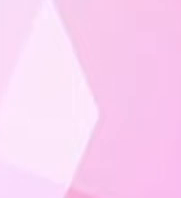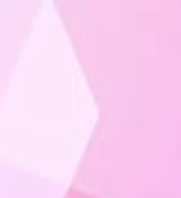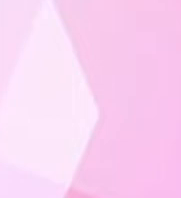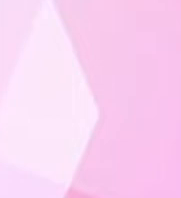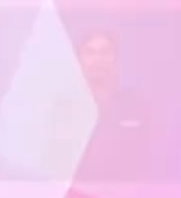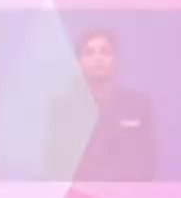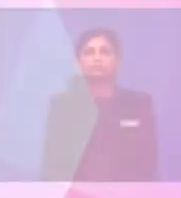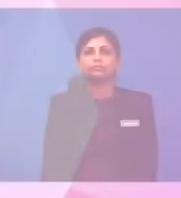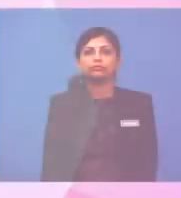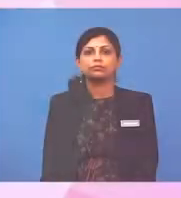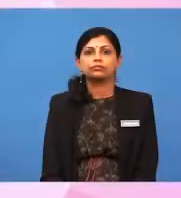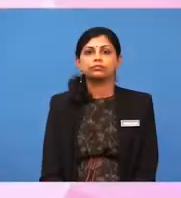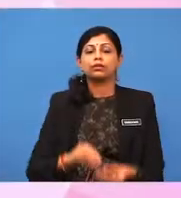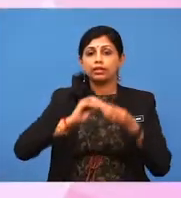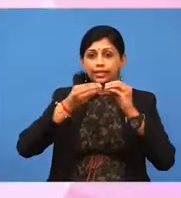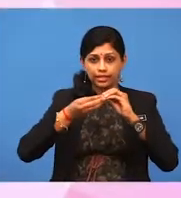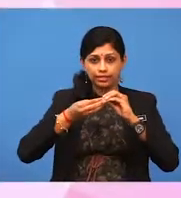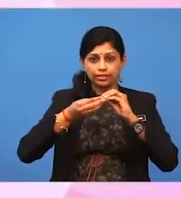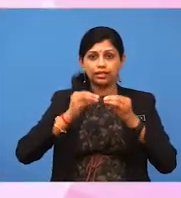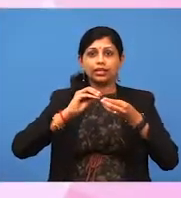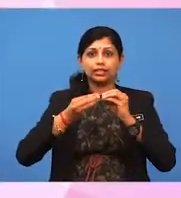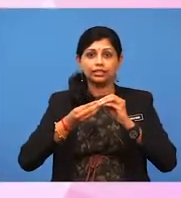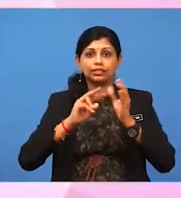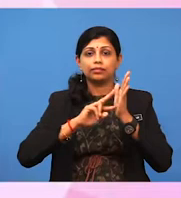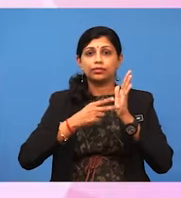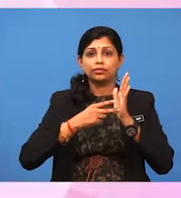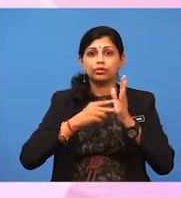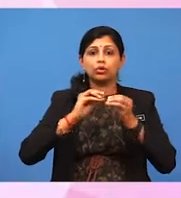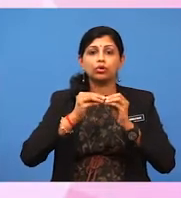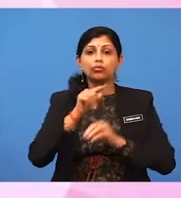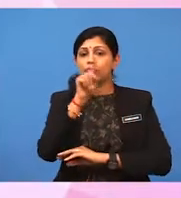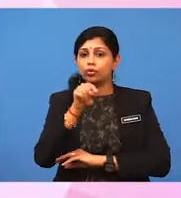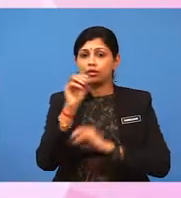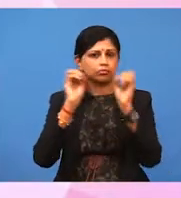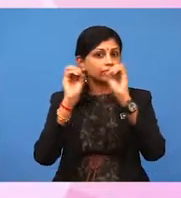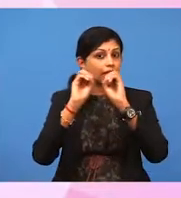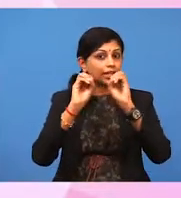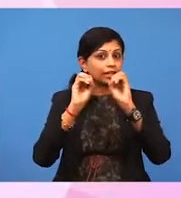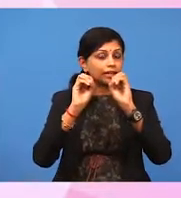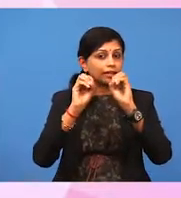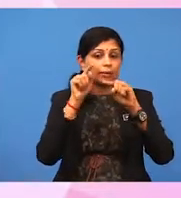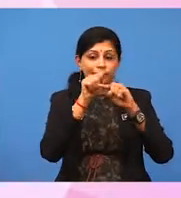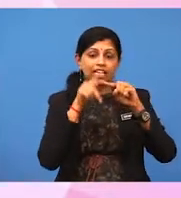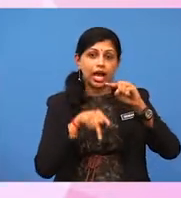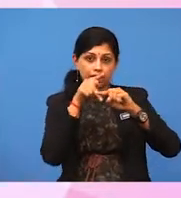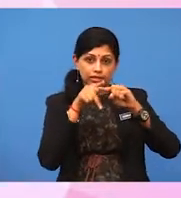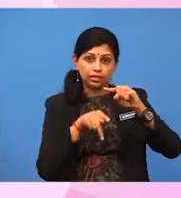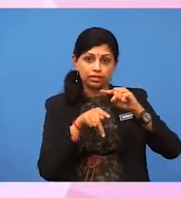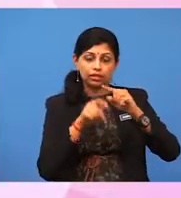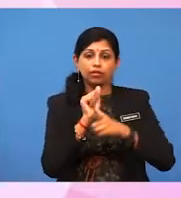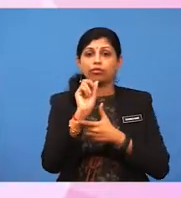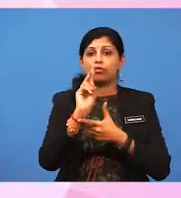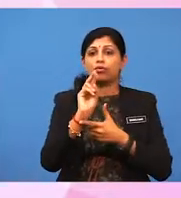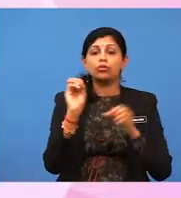segmen. Pertama ialah integer. Integer adalah nombor bulat yang tidak mengandungi bahagian pecahan